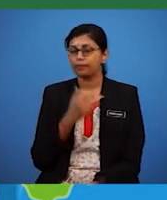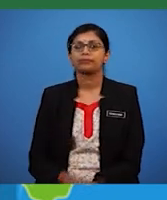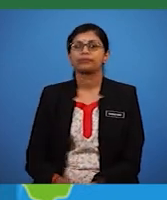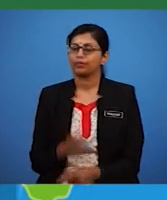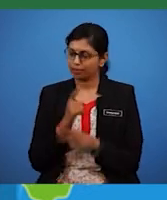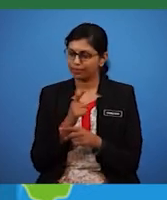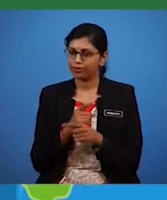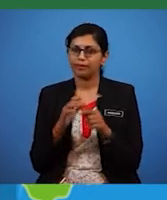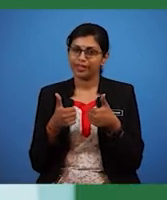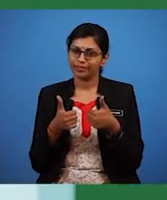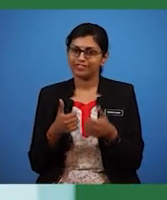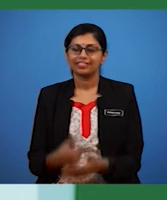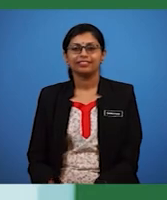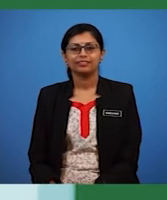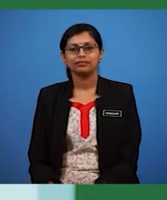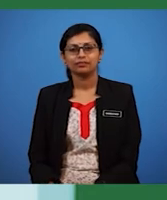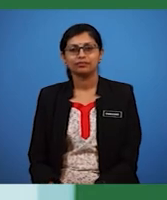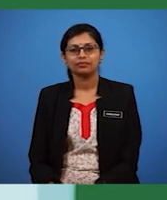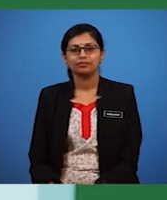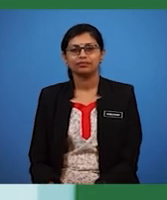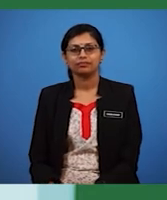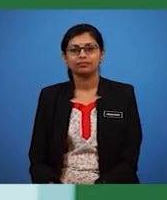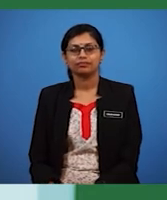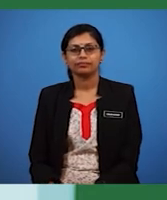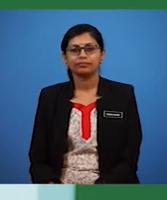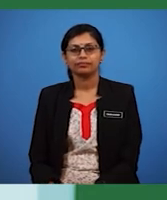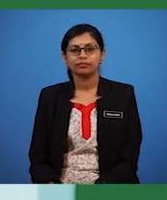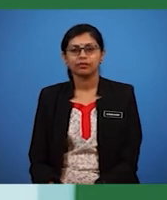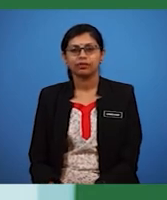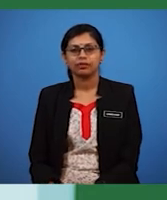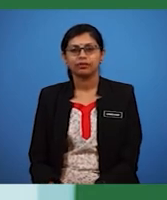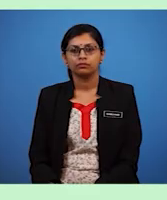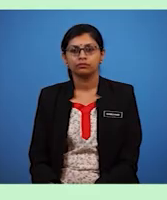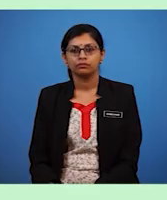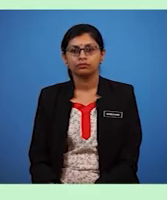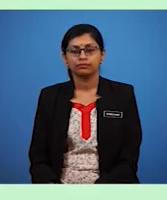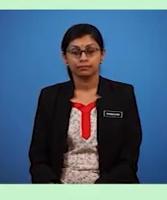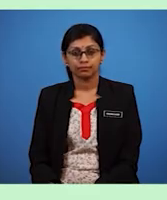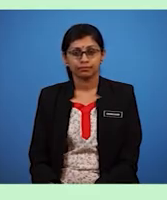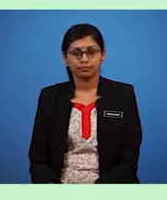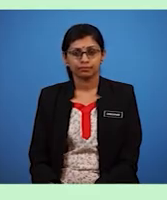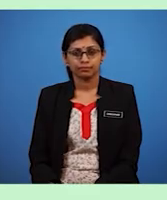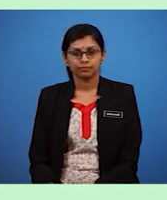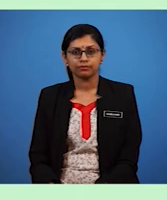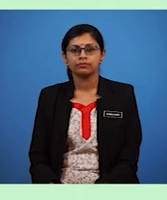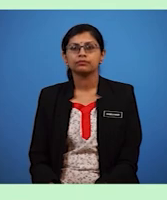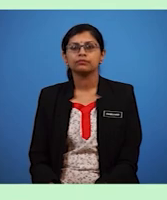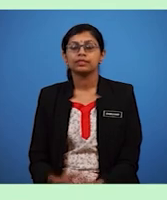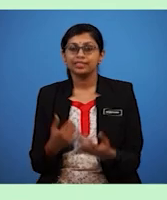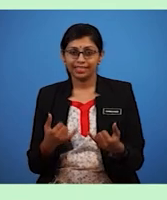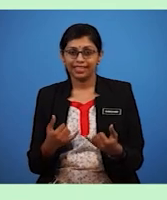Bagus sekali. Seterusnya, kita akan menggunakan langkah 4 seperti